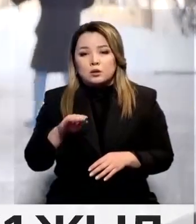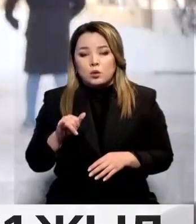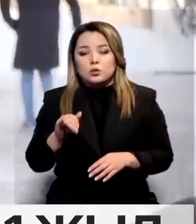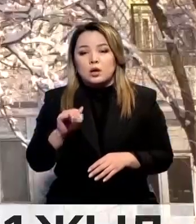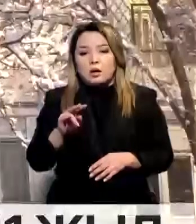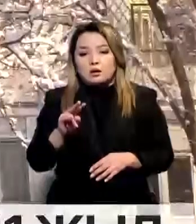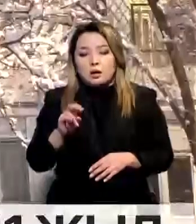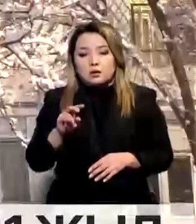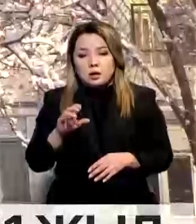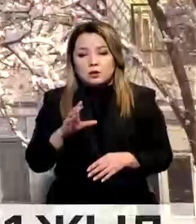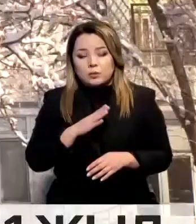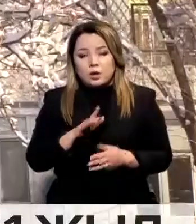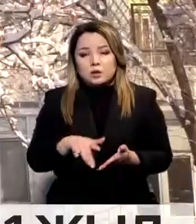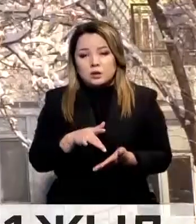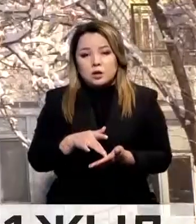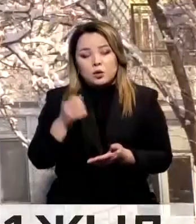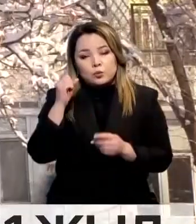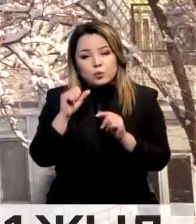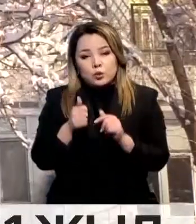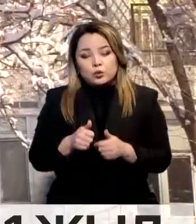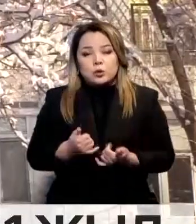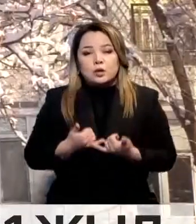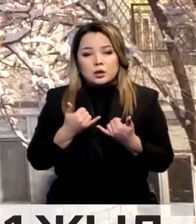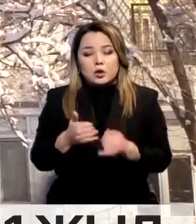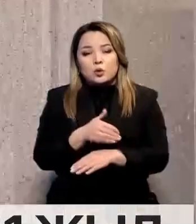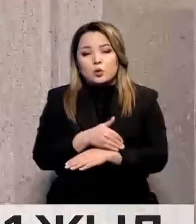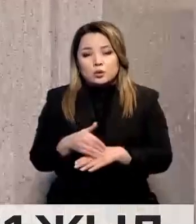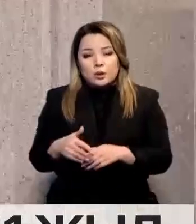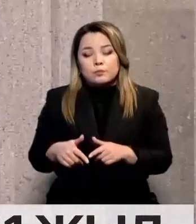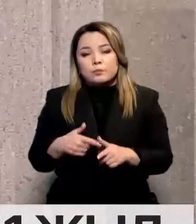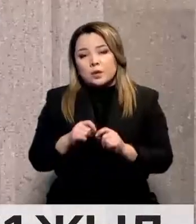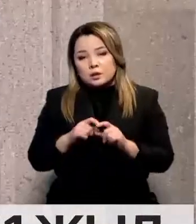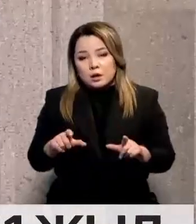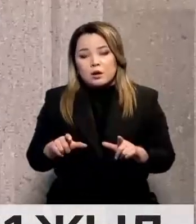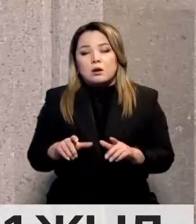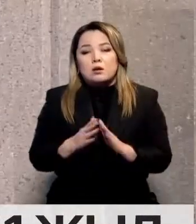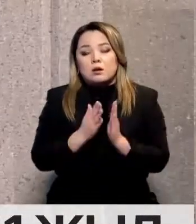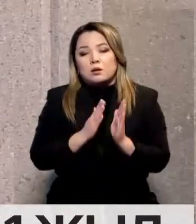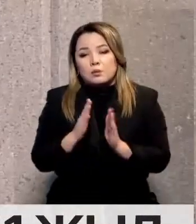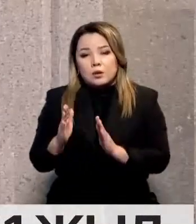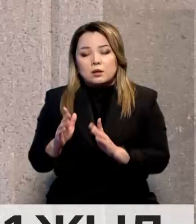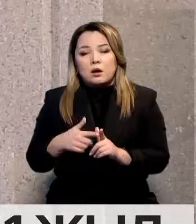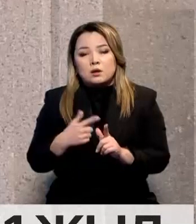Жаңатас қаласы ескерткіші орнатылып жатыр. Көшелерге, мектептерге, кітапханаларға аттары беріліп жатыр.